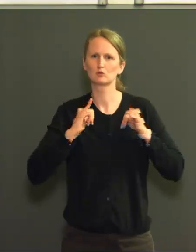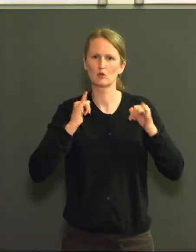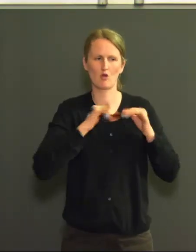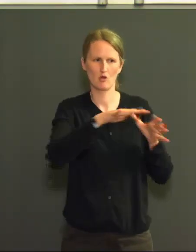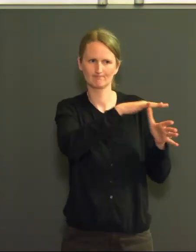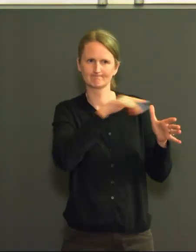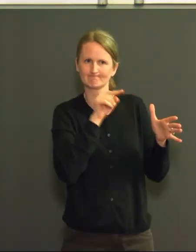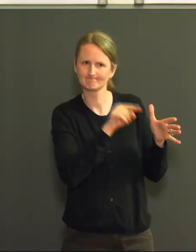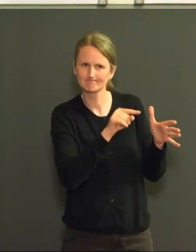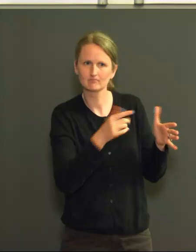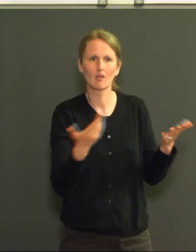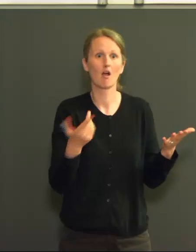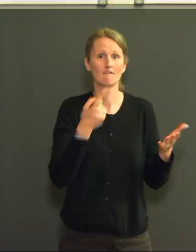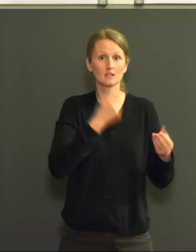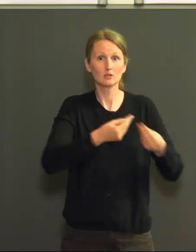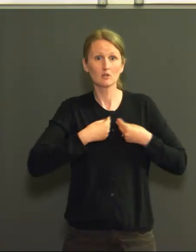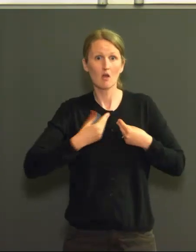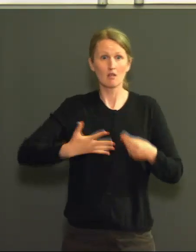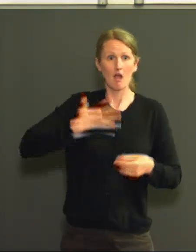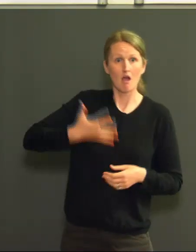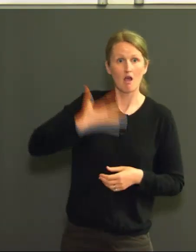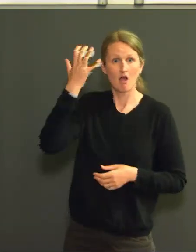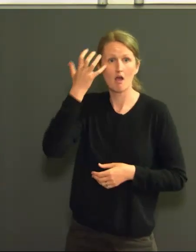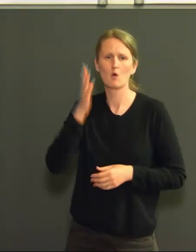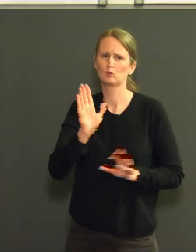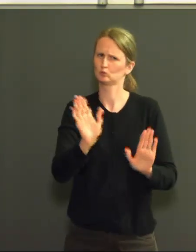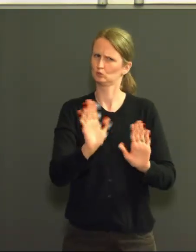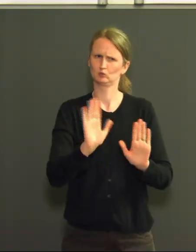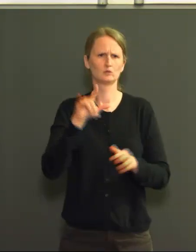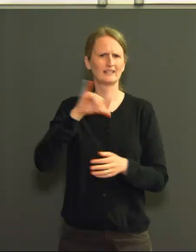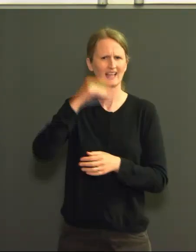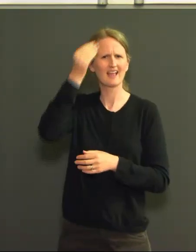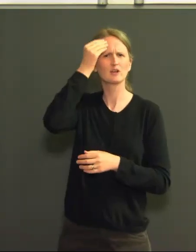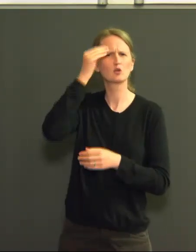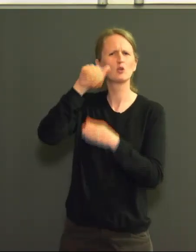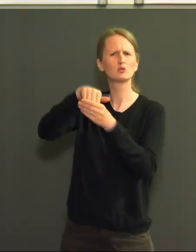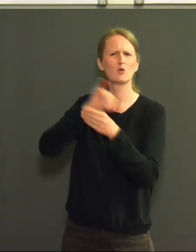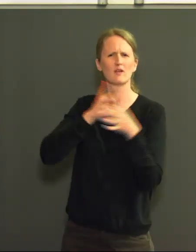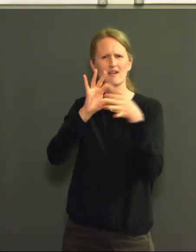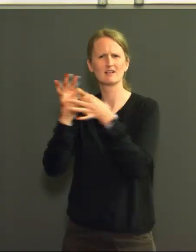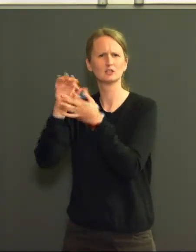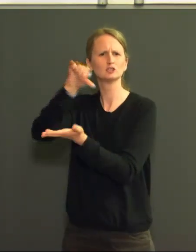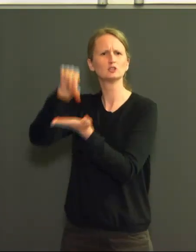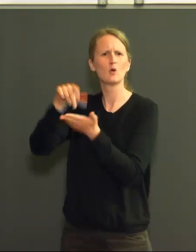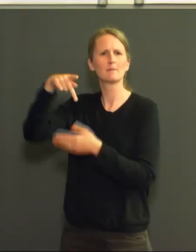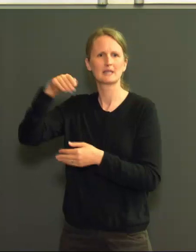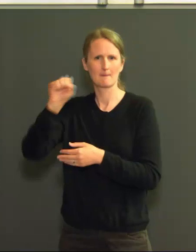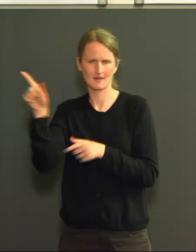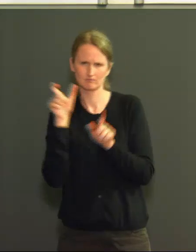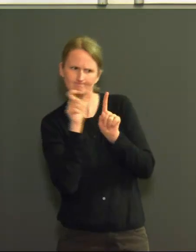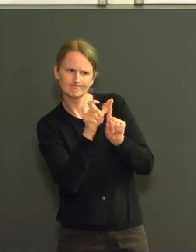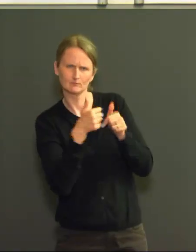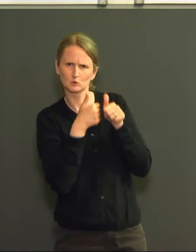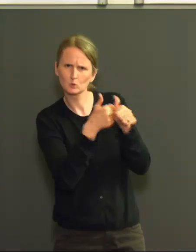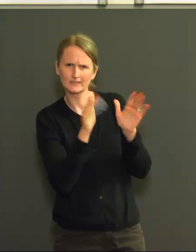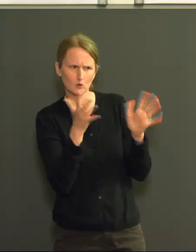que, étant à l'école, ils sont pris en charge et on fait un tracing précis au niveau des centres